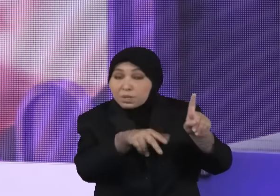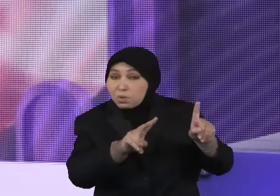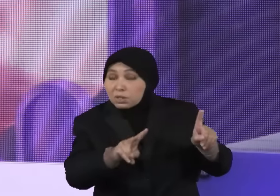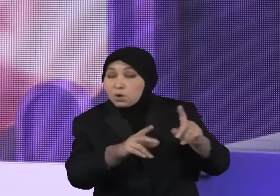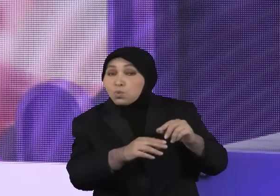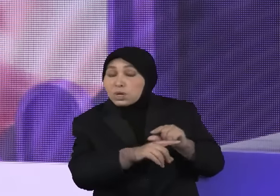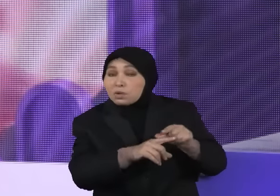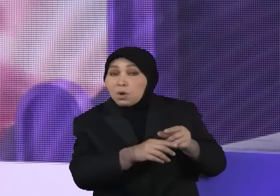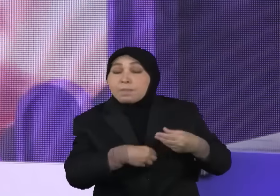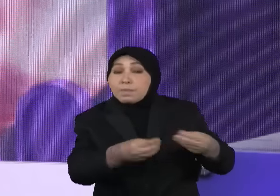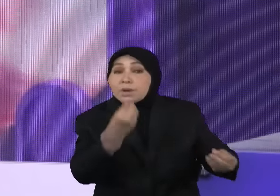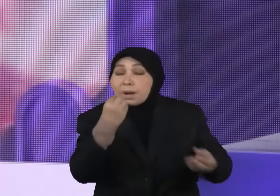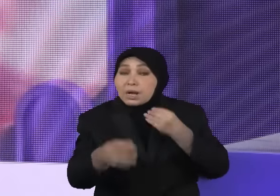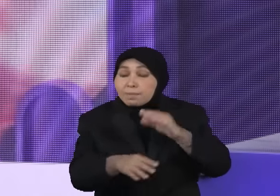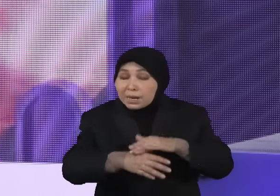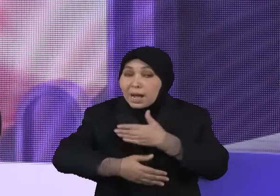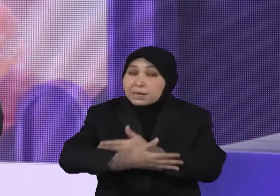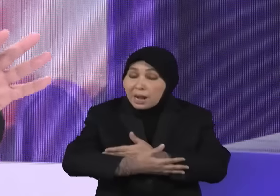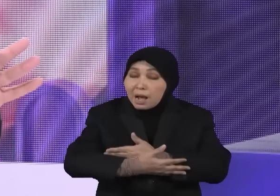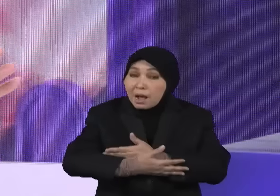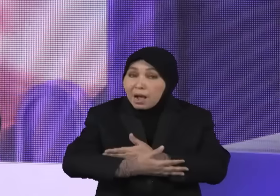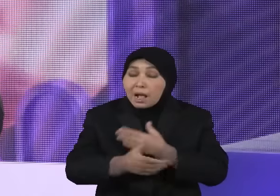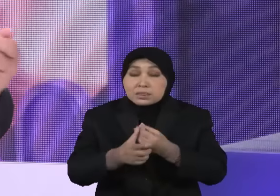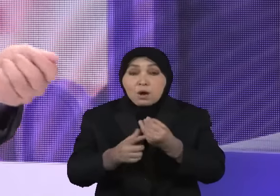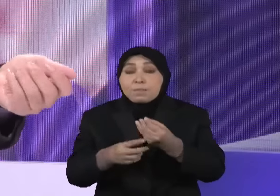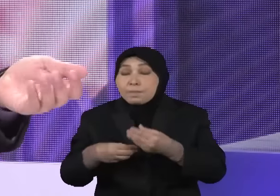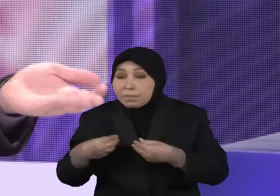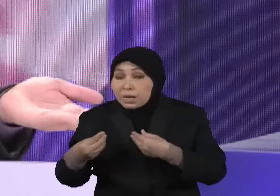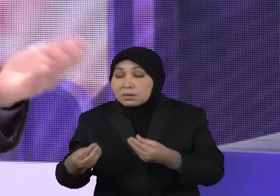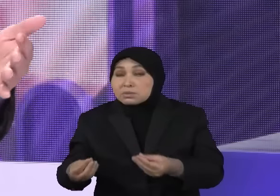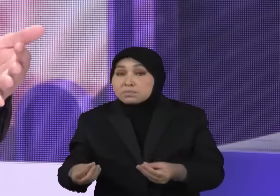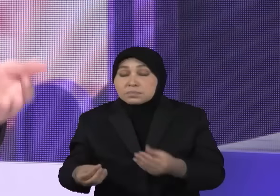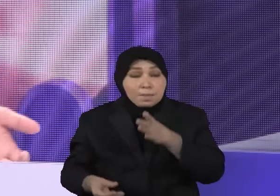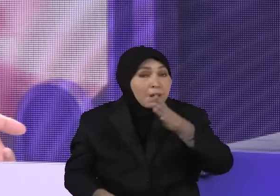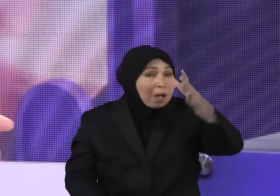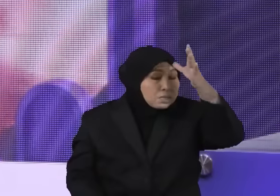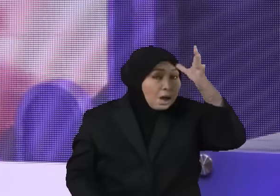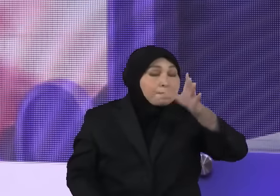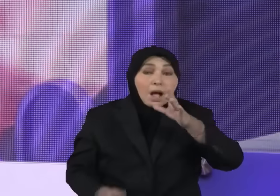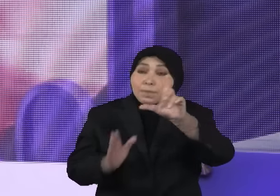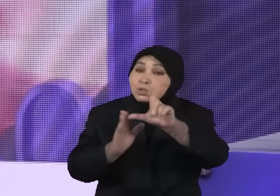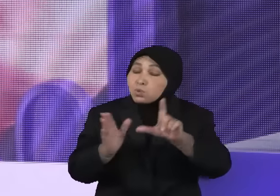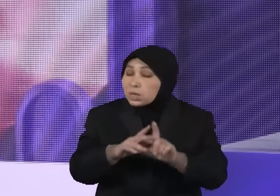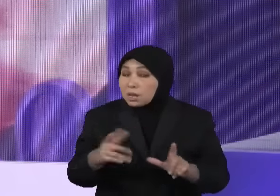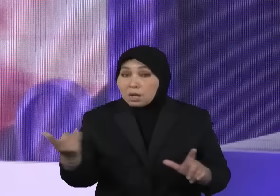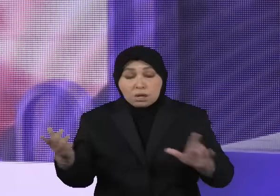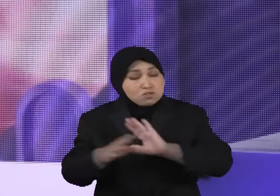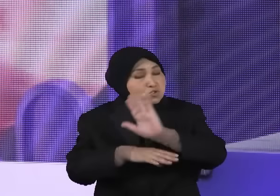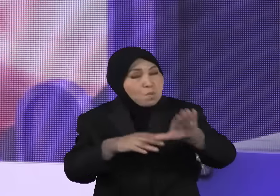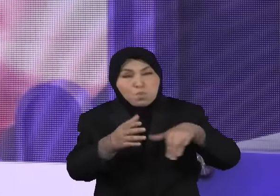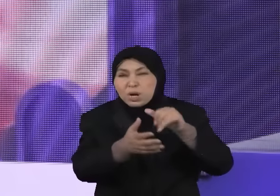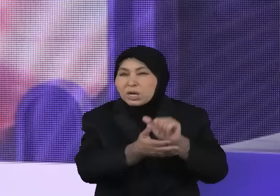itu untuk memberi makan kepada si anak ataupun memberi apa mak ayah, mak metua dan sebagainya. Semuanya